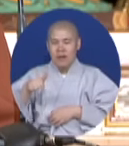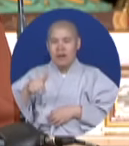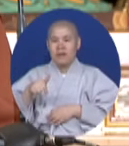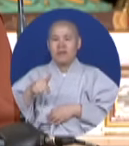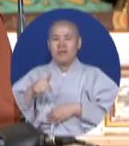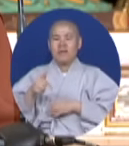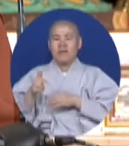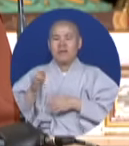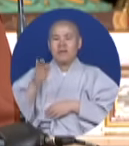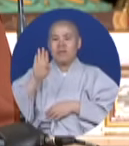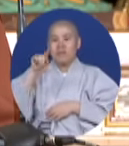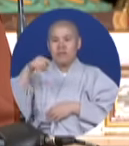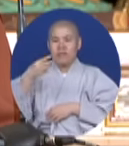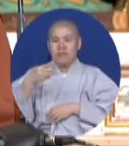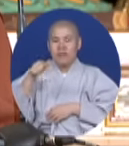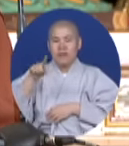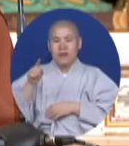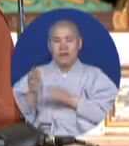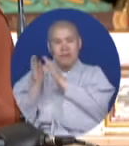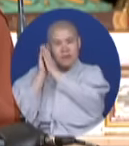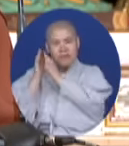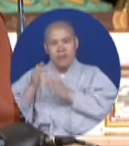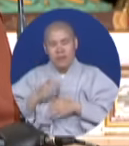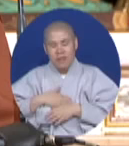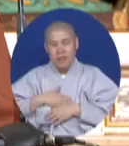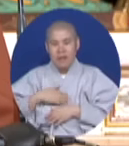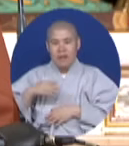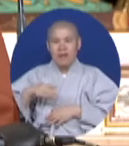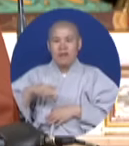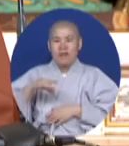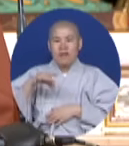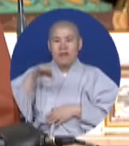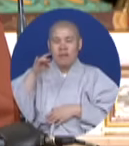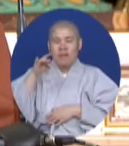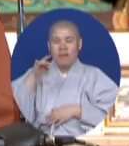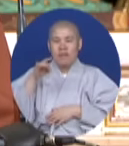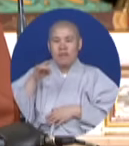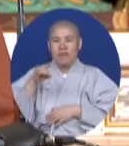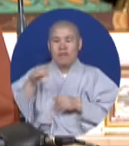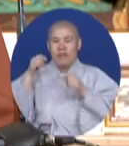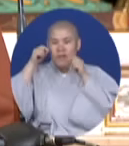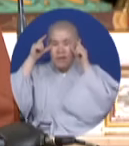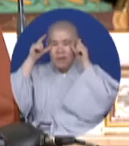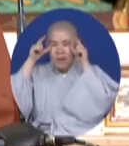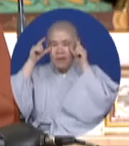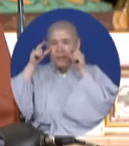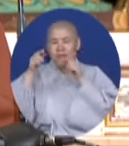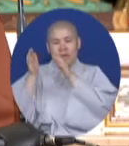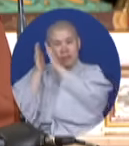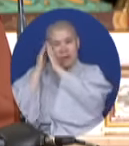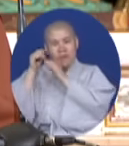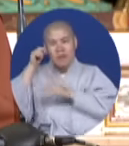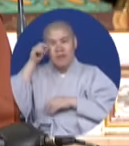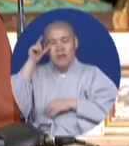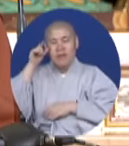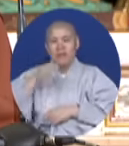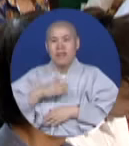시각은 처음 깨달았다고 해가지고 잠에서 깬나 남대요. 이걸 다른 말로 하면